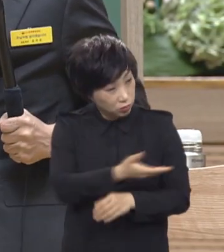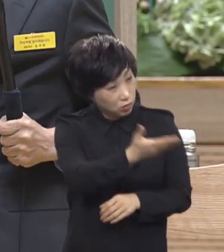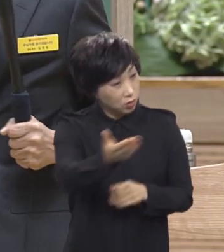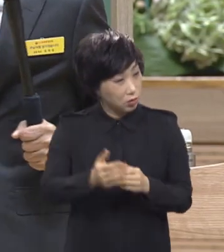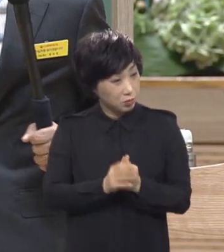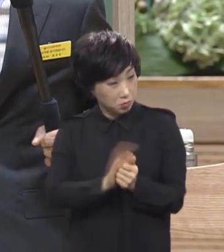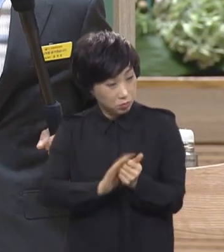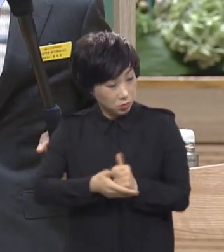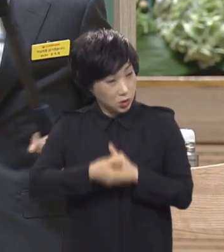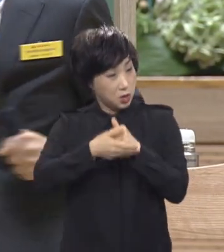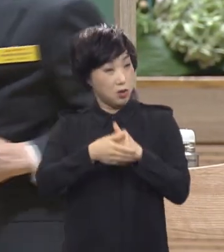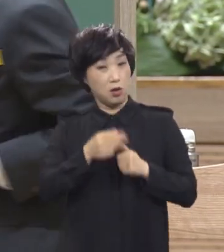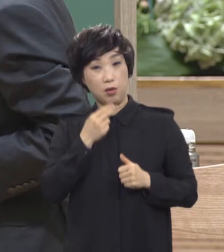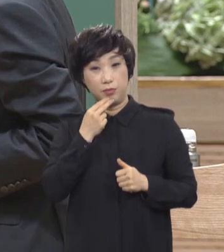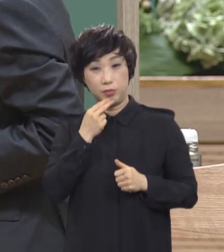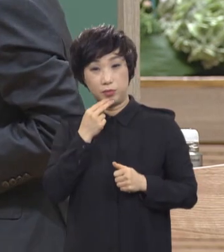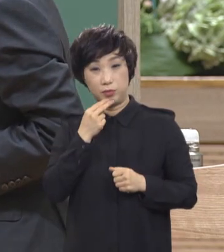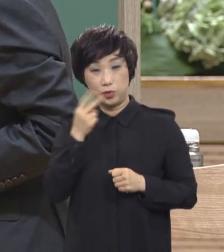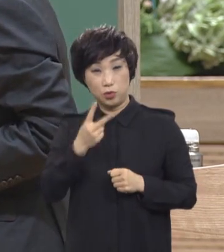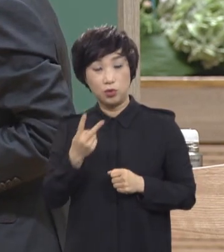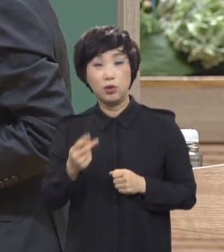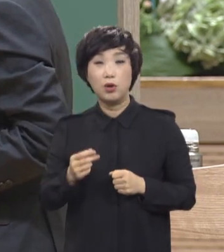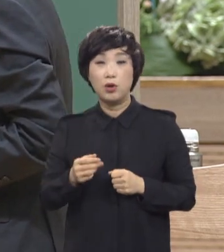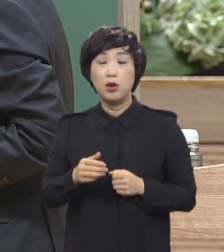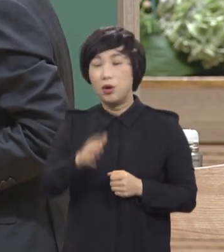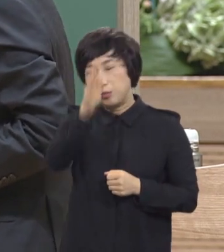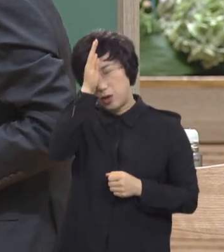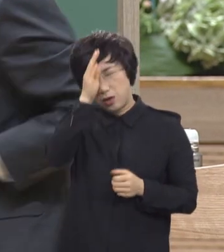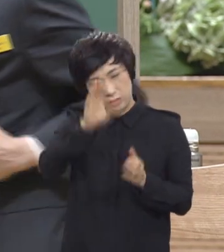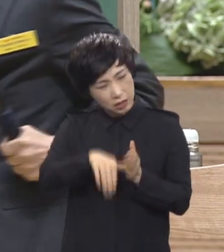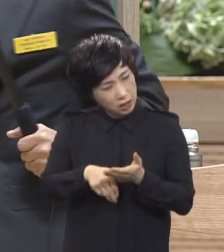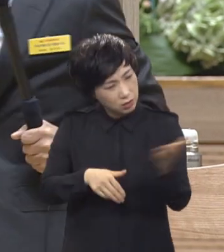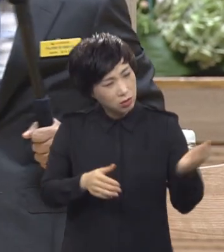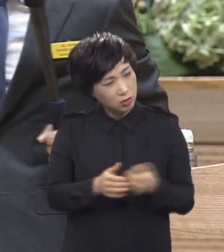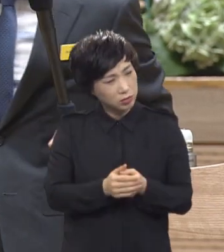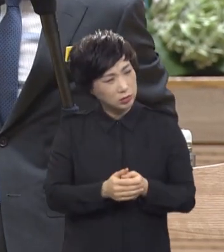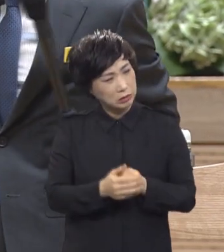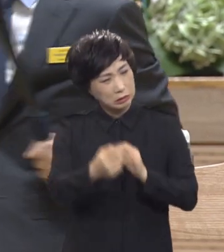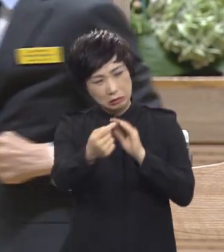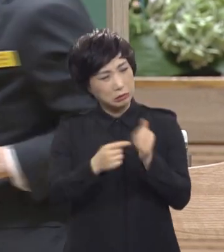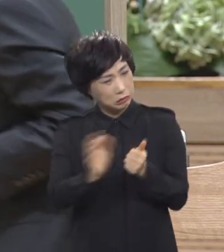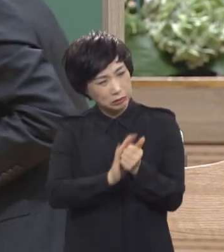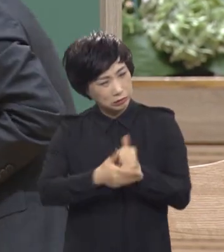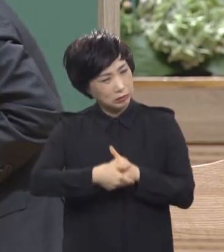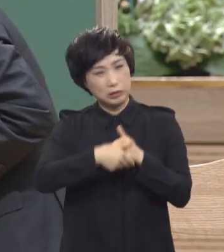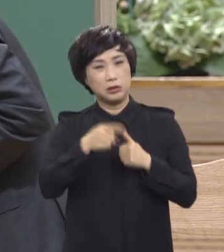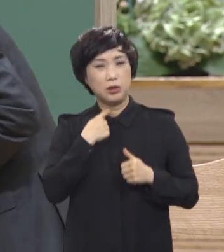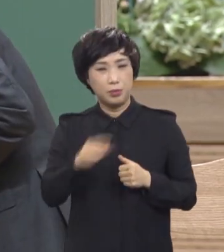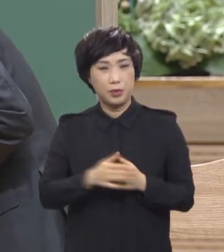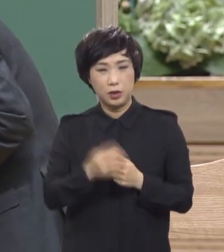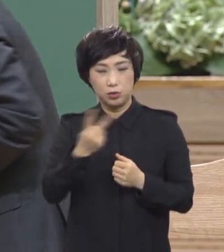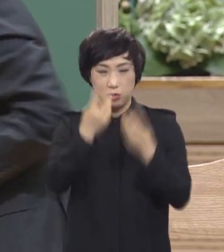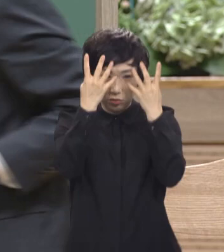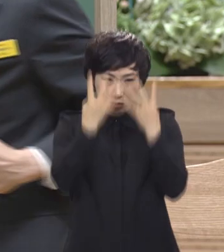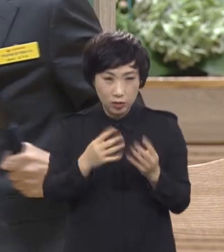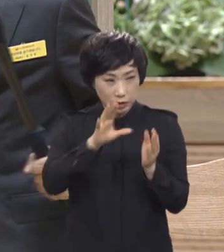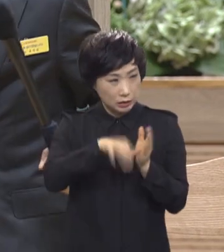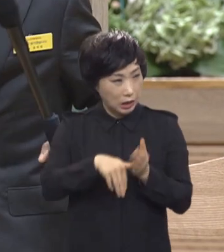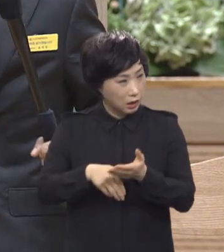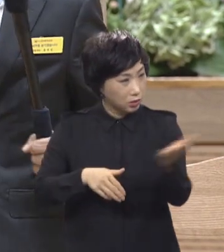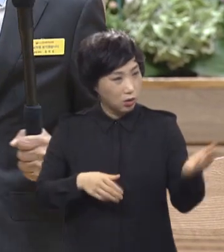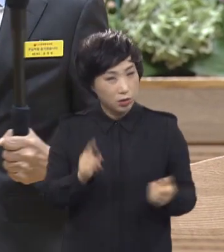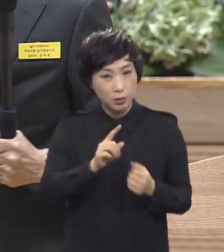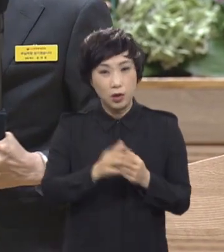돌아보지 않았어 내가 비영 들었을 때 쳐다보지 않았어 내가 옥에 갇혔을 때